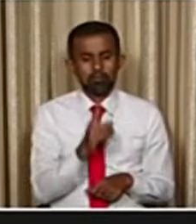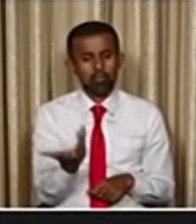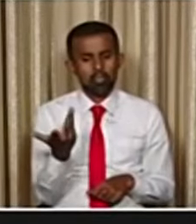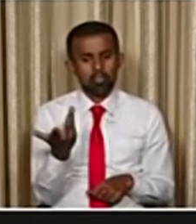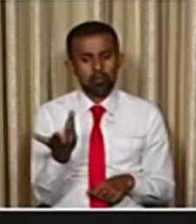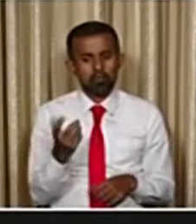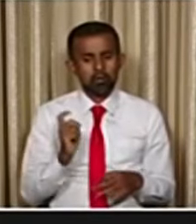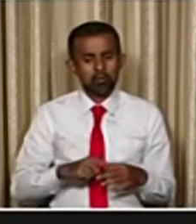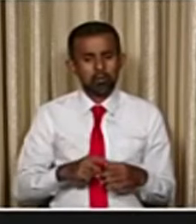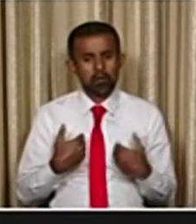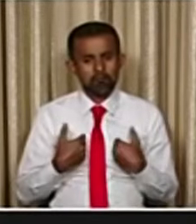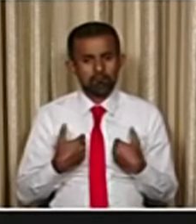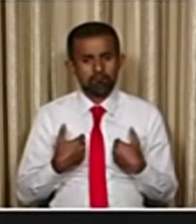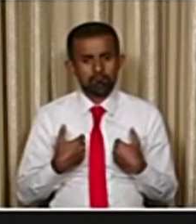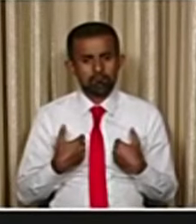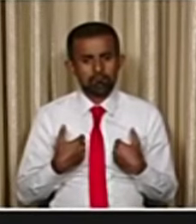වුණේ කියන ප්‍රශ්නේ අපිට